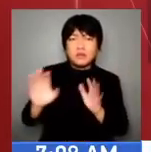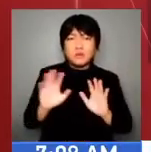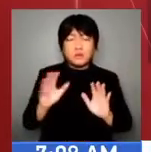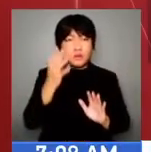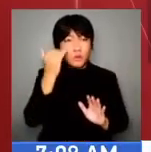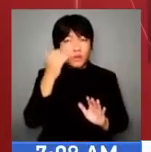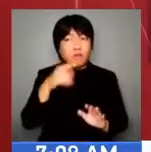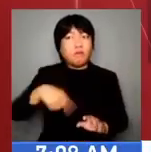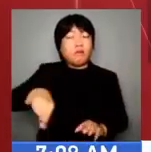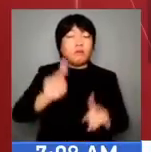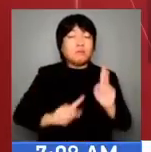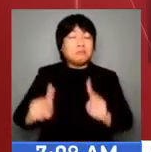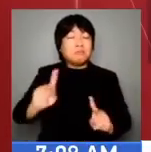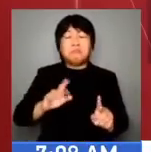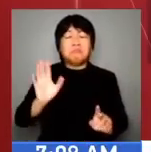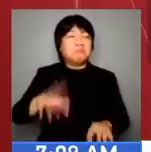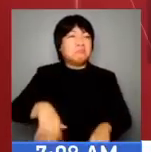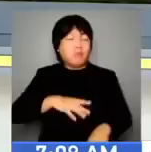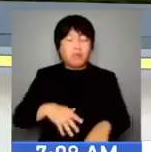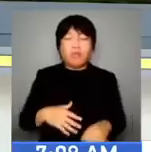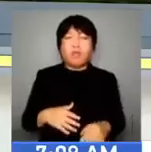COVID-19 cases.